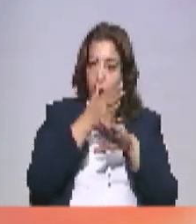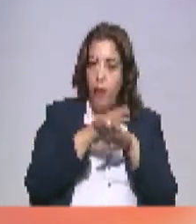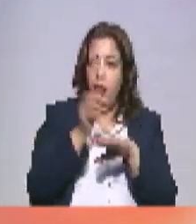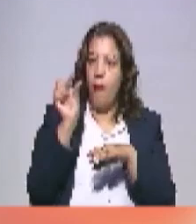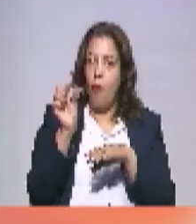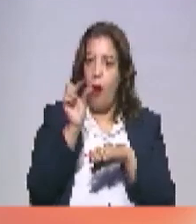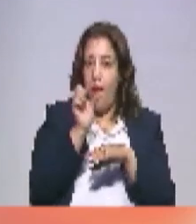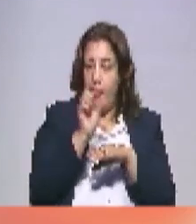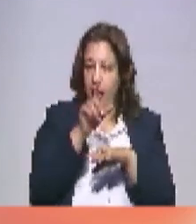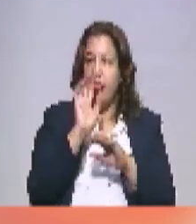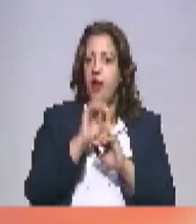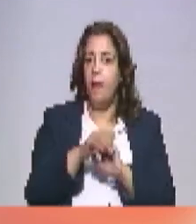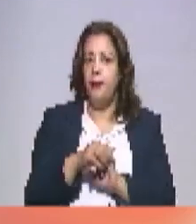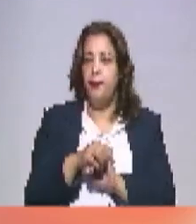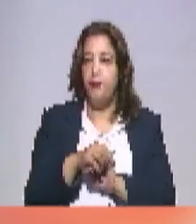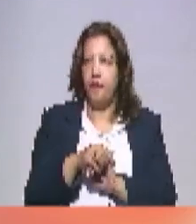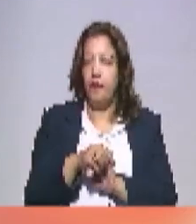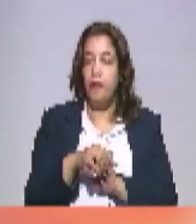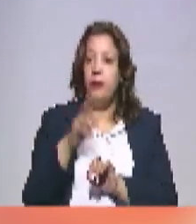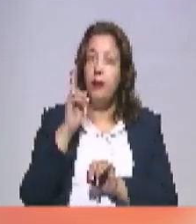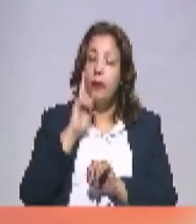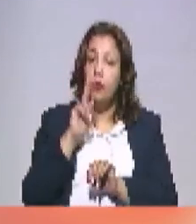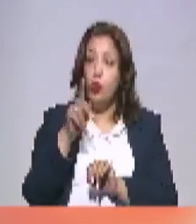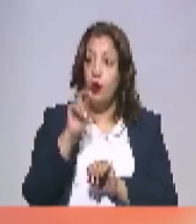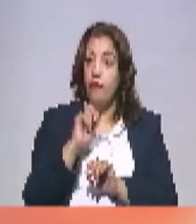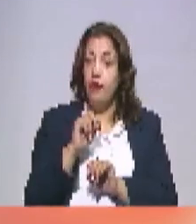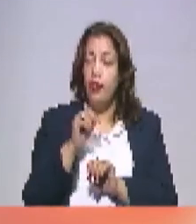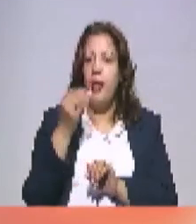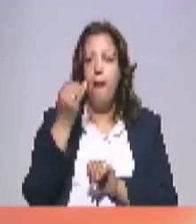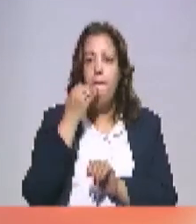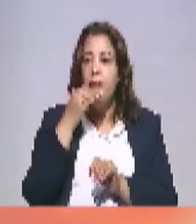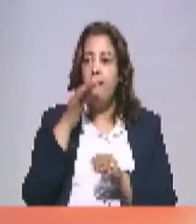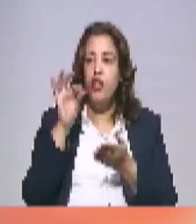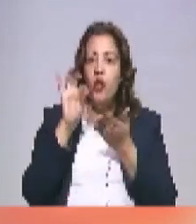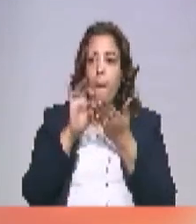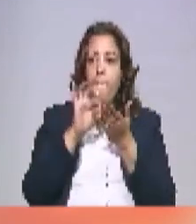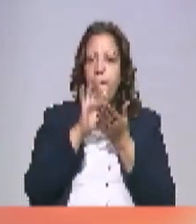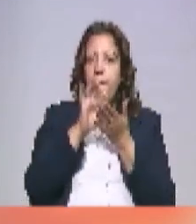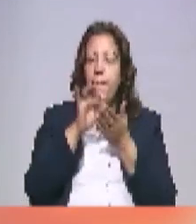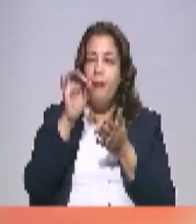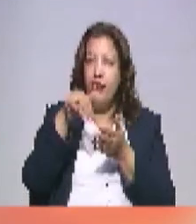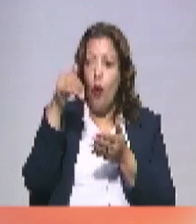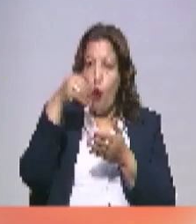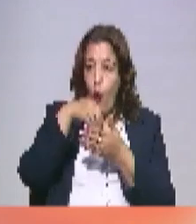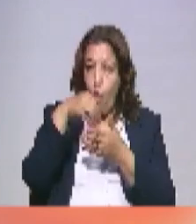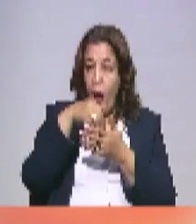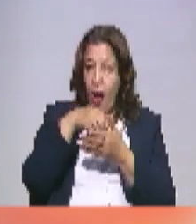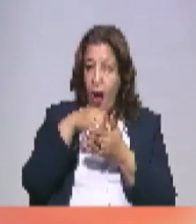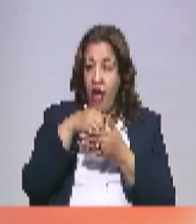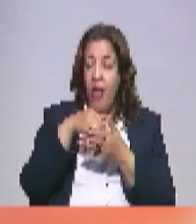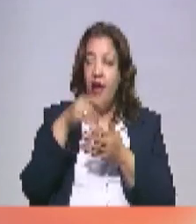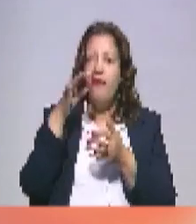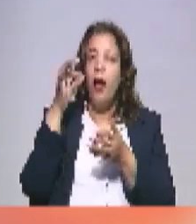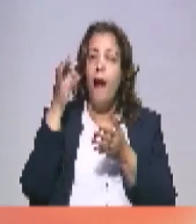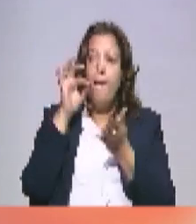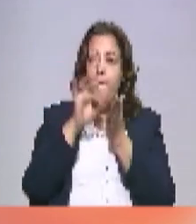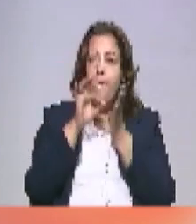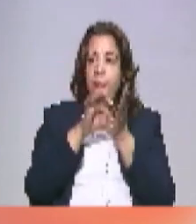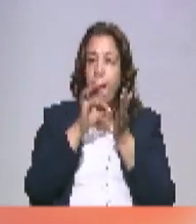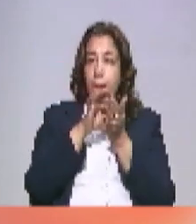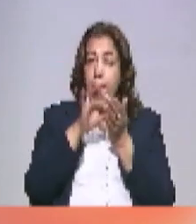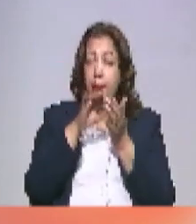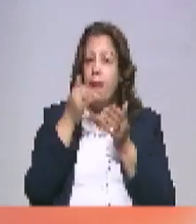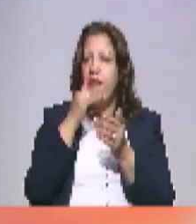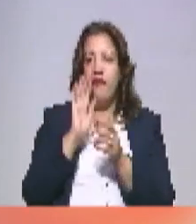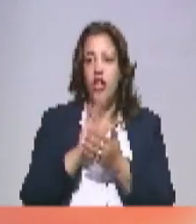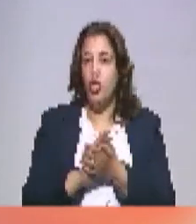مكعبات. تمام. وزي ما احنا قلنا اهو ما فيهوش بذر خالص، اللي هي اللي بتبقى انتايه دي ما بيبقاش فيها بذر خالص.